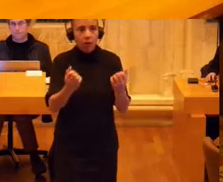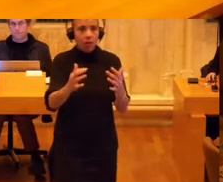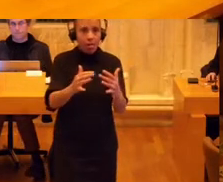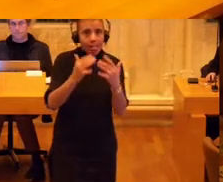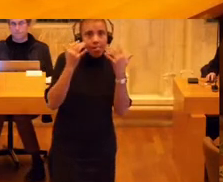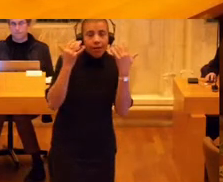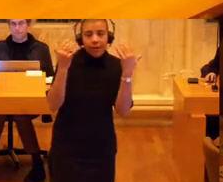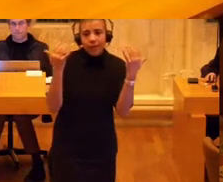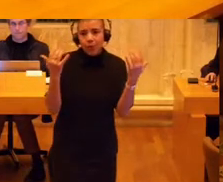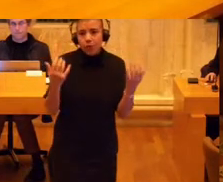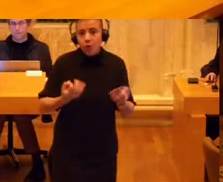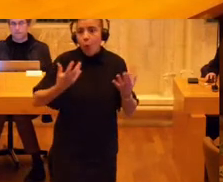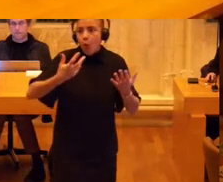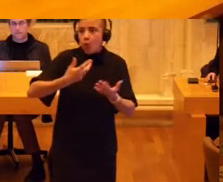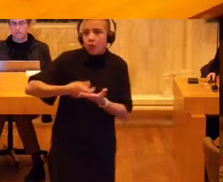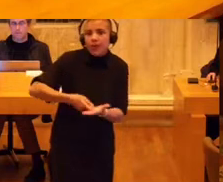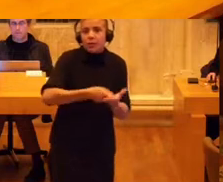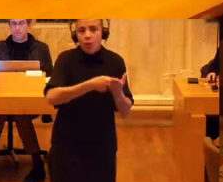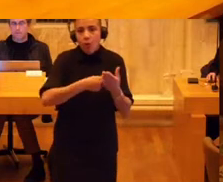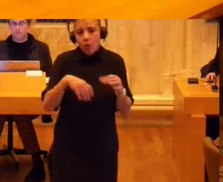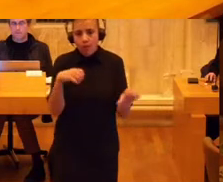environnement et à la santé de tous et tous.